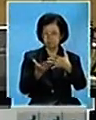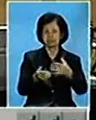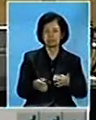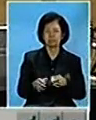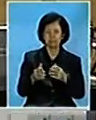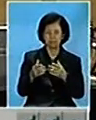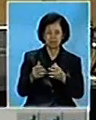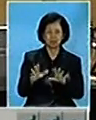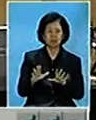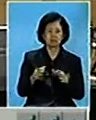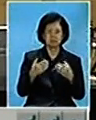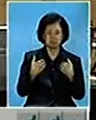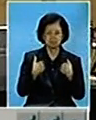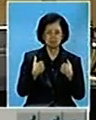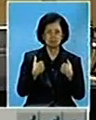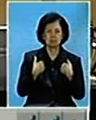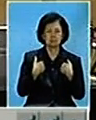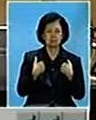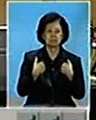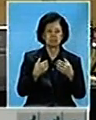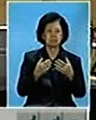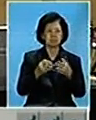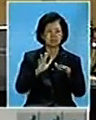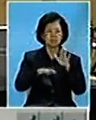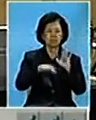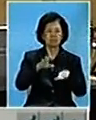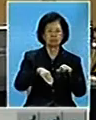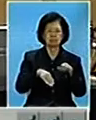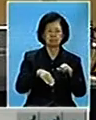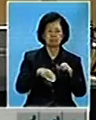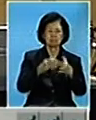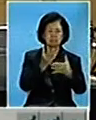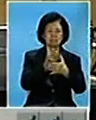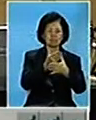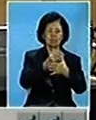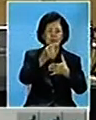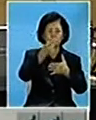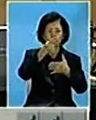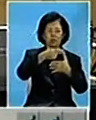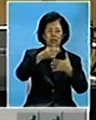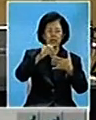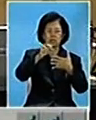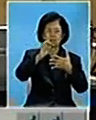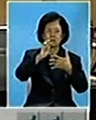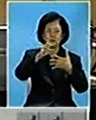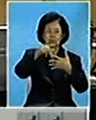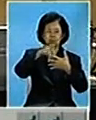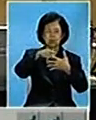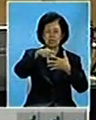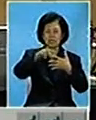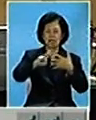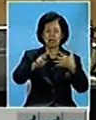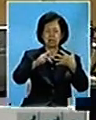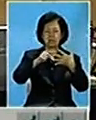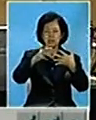จากนั้นก็จะมีอีกประมาณคุณหมอเหวงท่านวัชระเพชรทองท่านธนิตท่านหมอวร